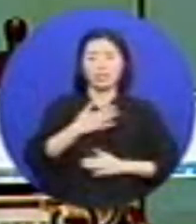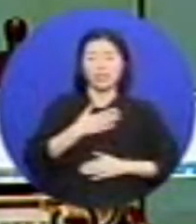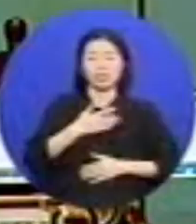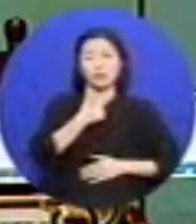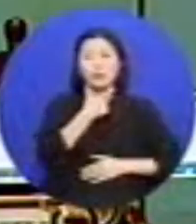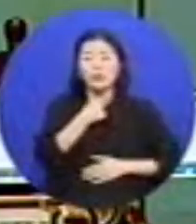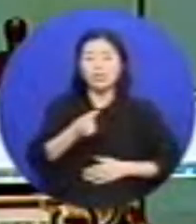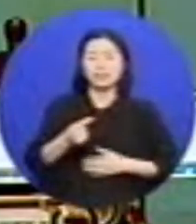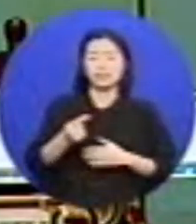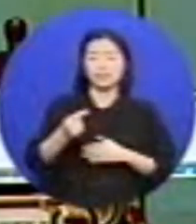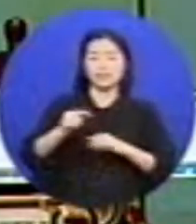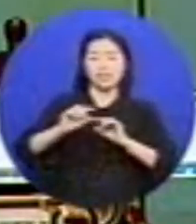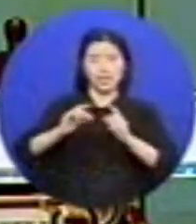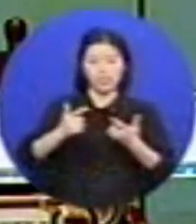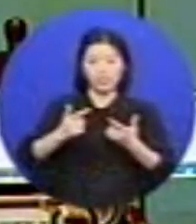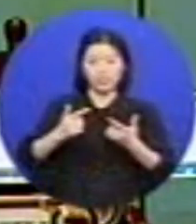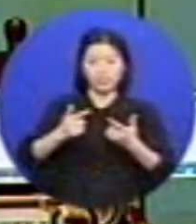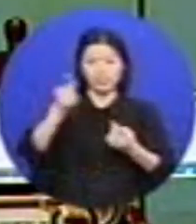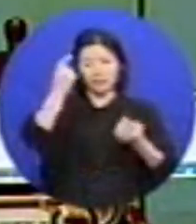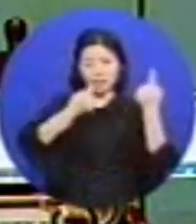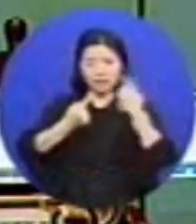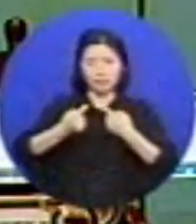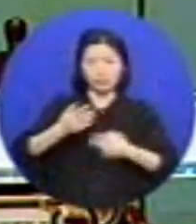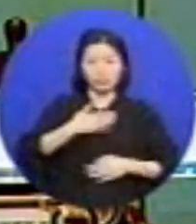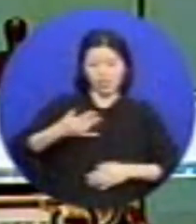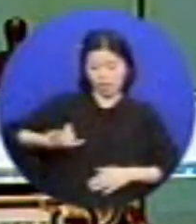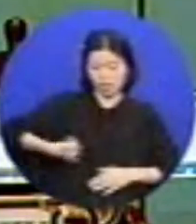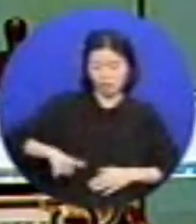않는 상처를 내 자녀들에게 심어줍니다.